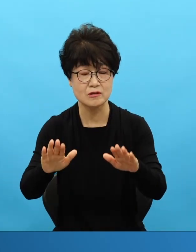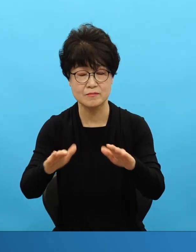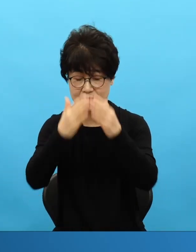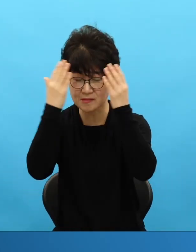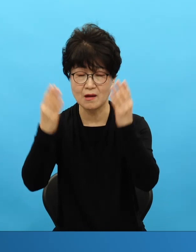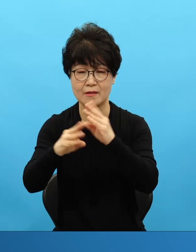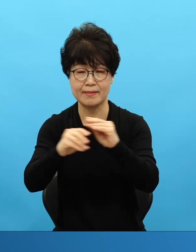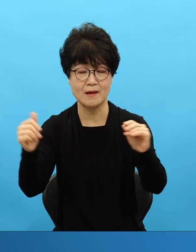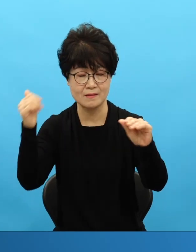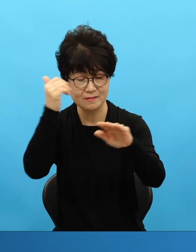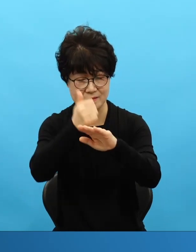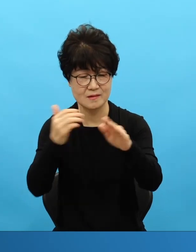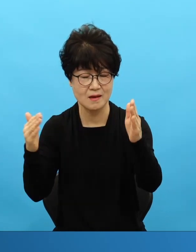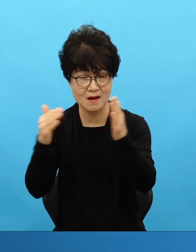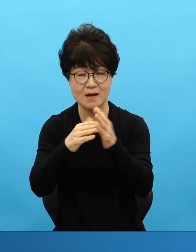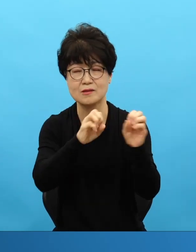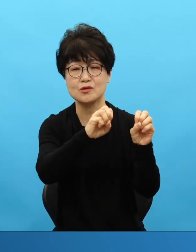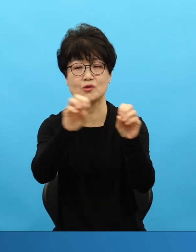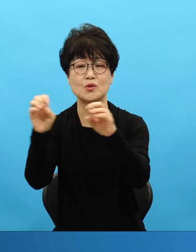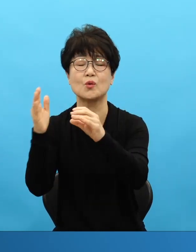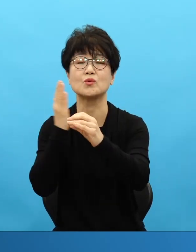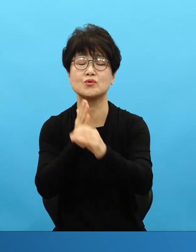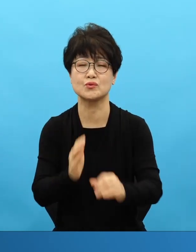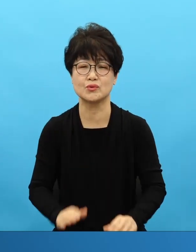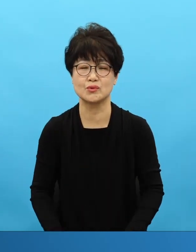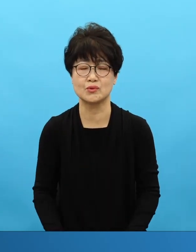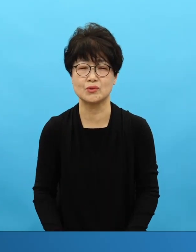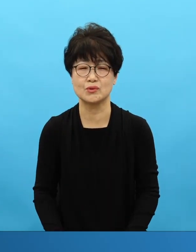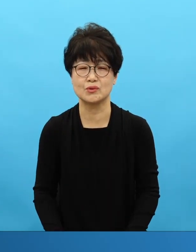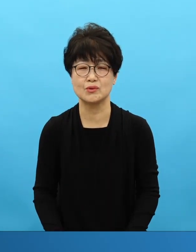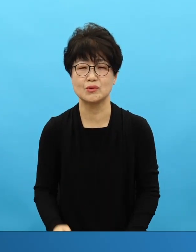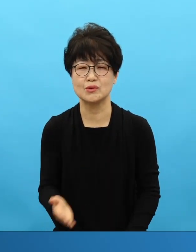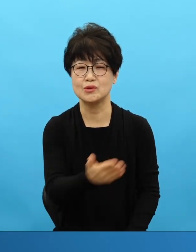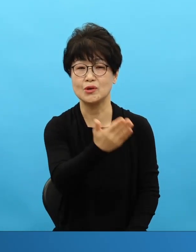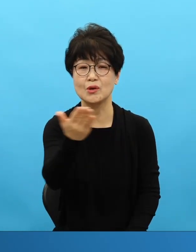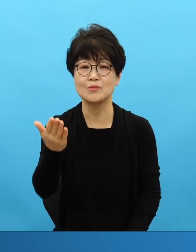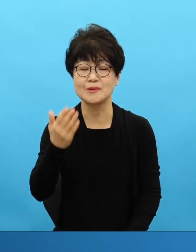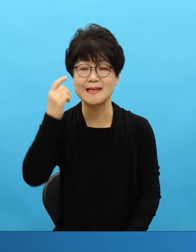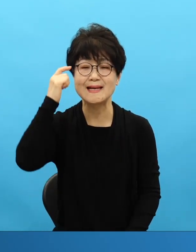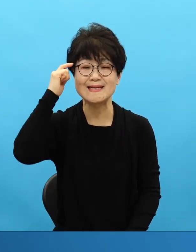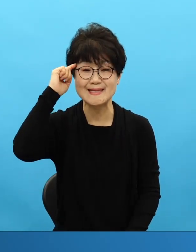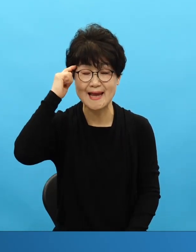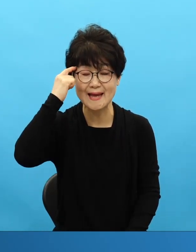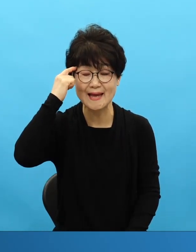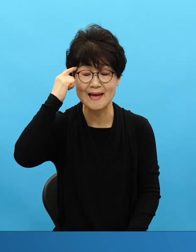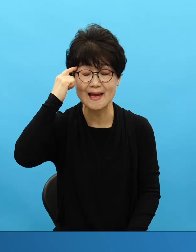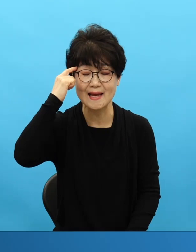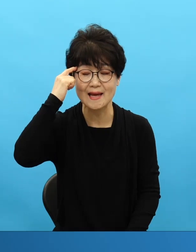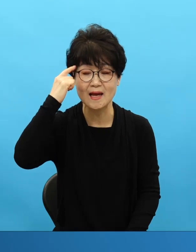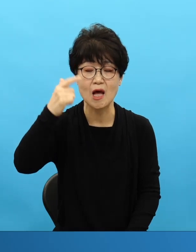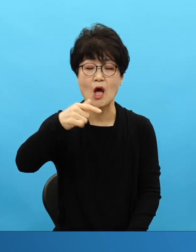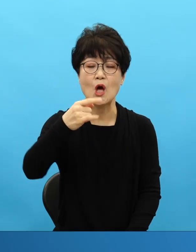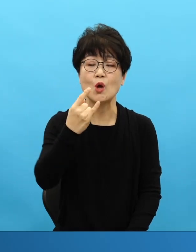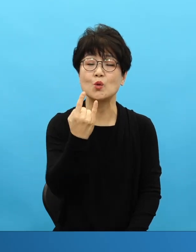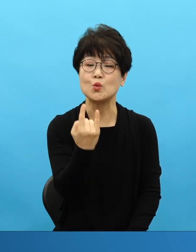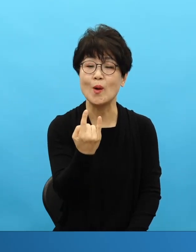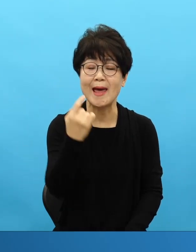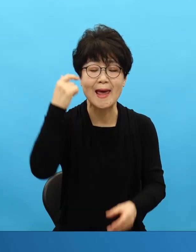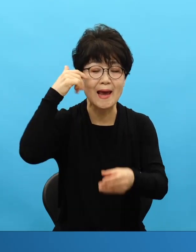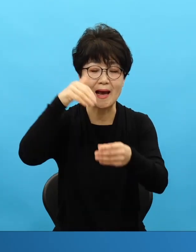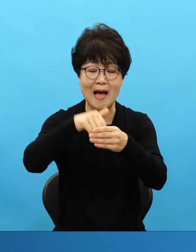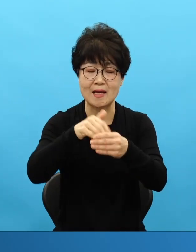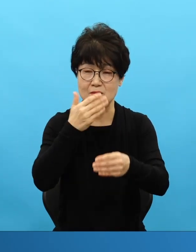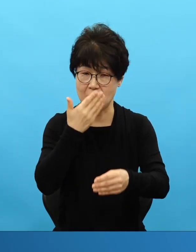보자고요. Just hold to the evidence of that. 여러분의 생각도 뇌에 각인되고요. 여러분의 말도 각인됩니다. 그렇기